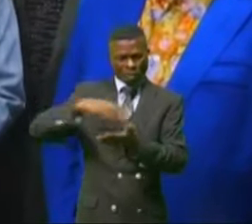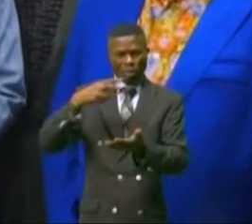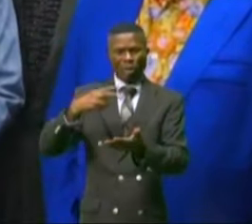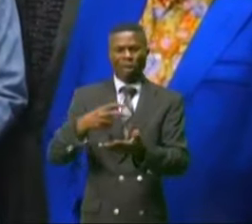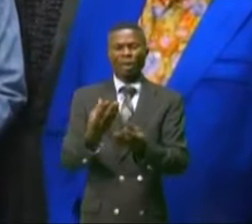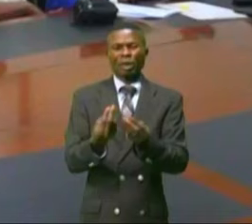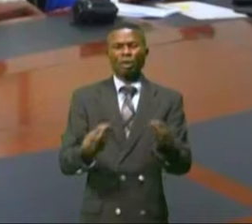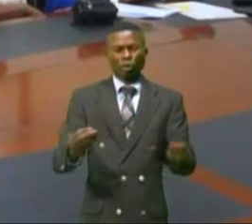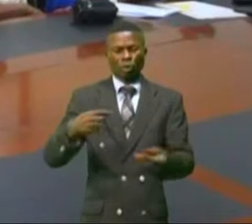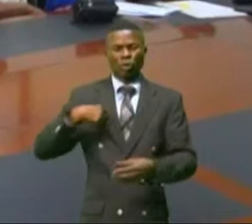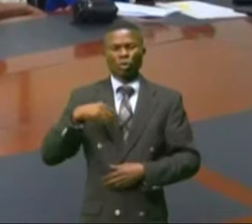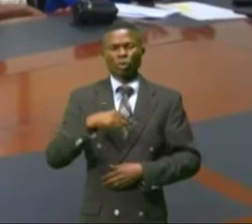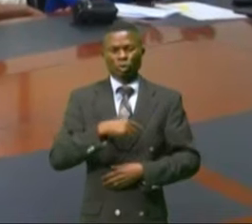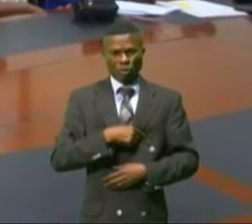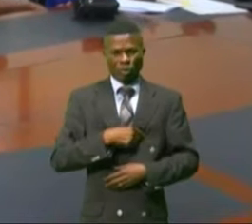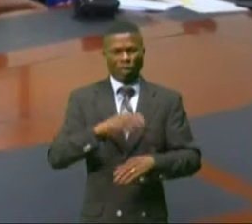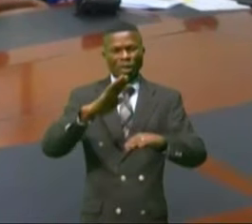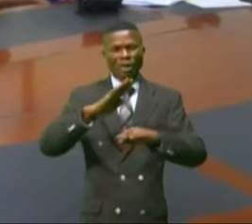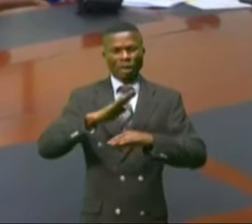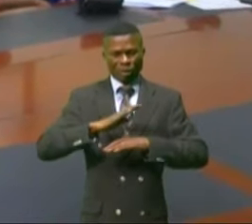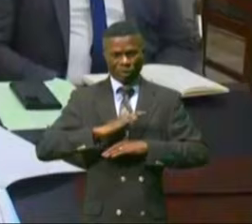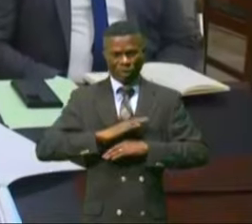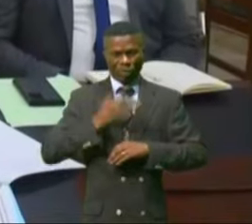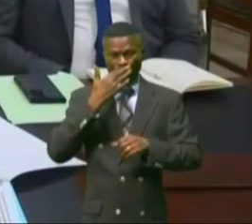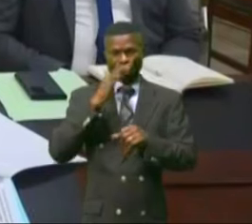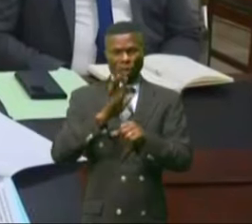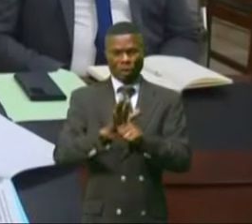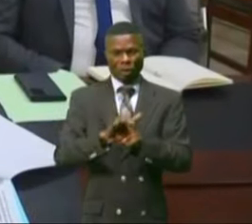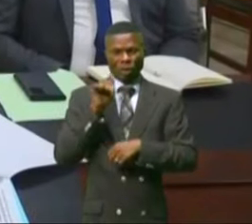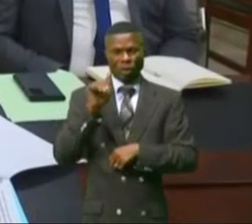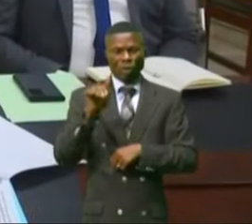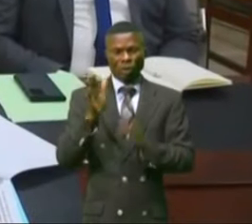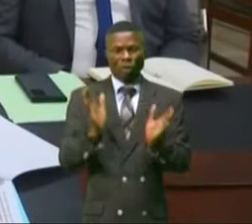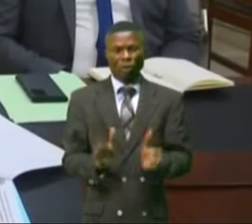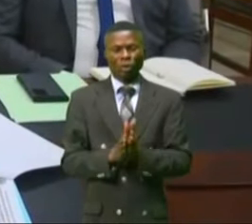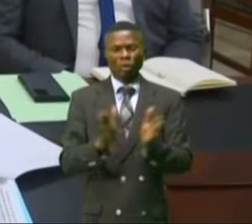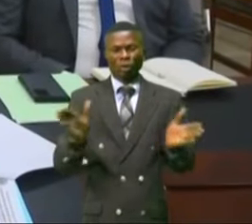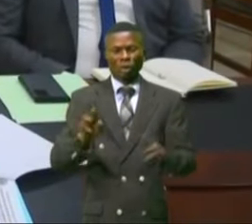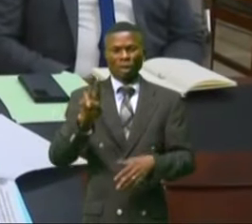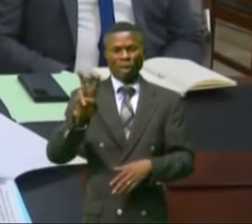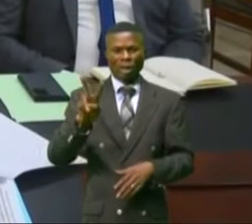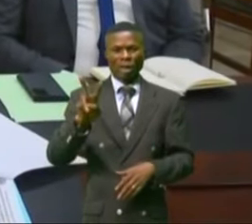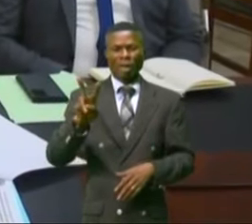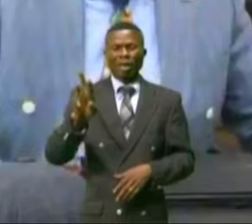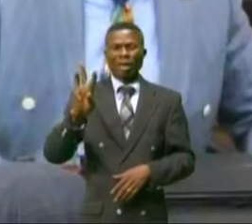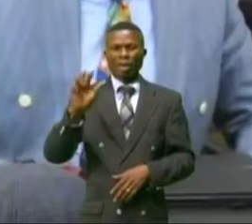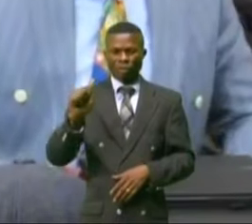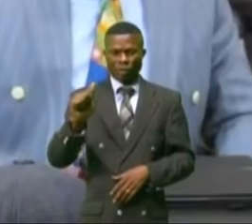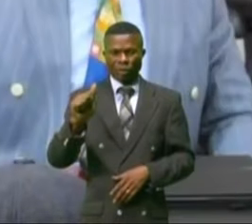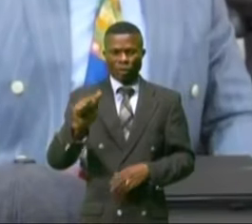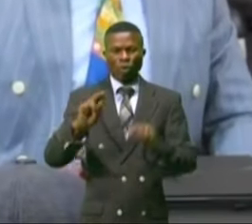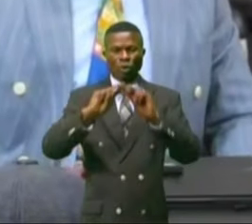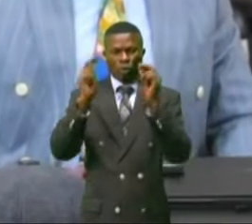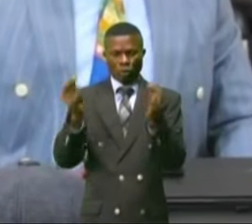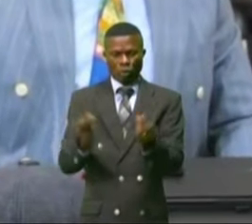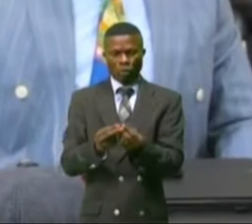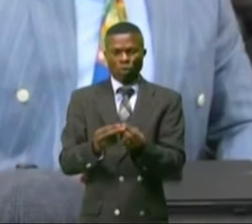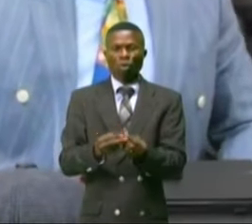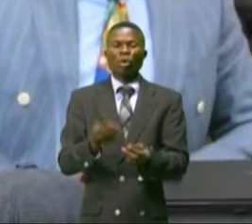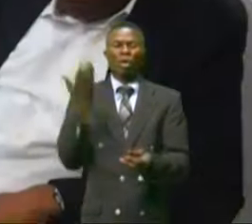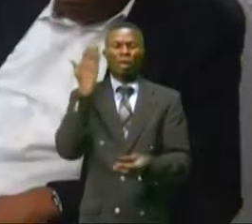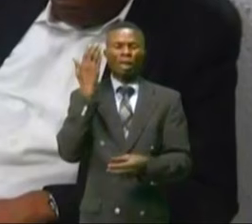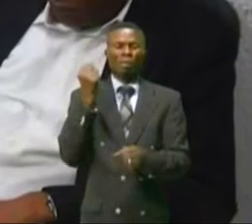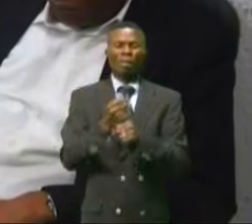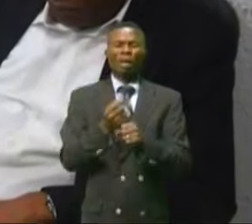notre problème. Satisfaite de la promesse du directeur général de la RVASA, la délégation de retraités